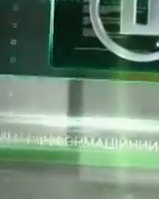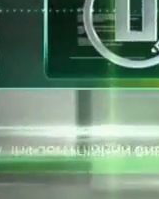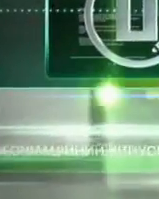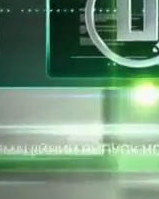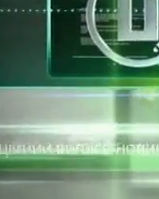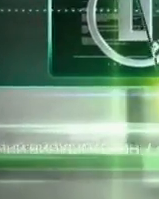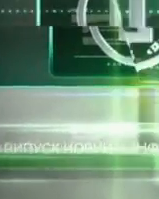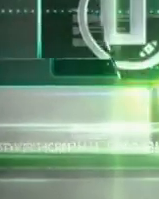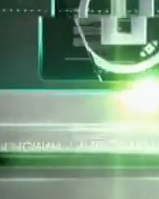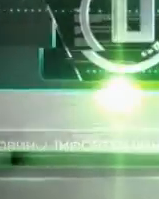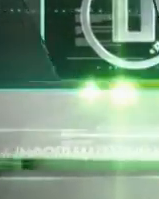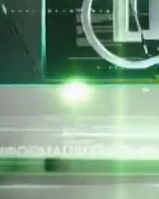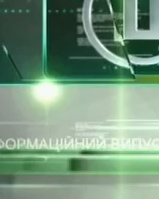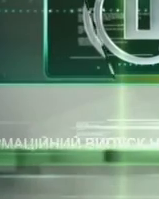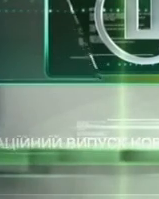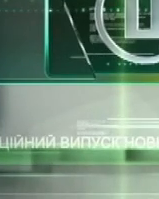Музика